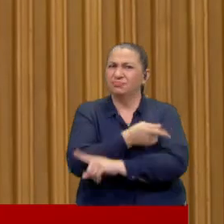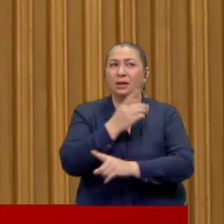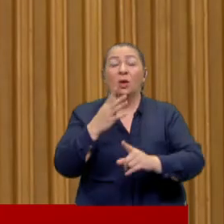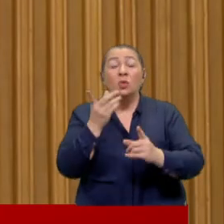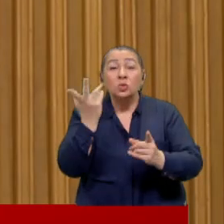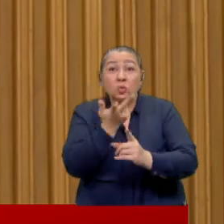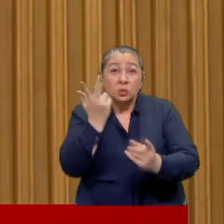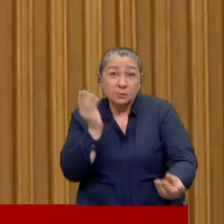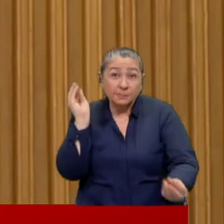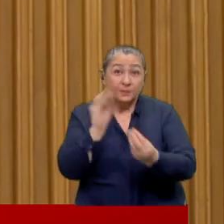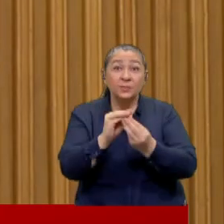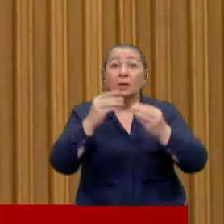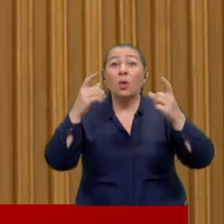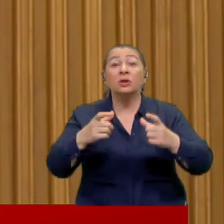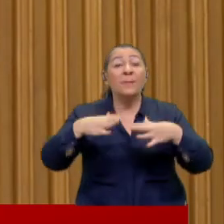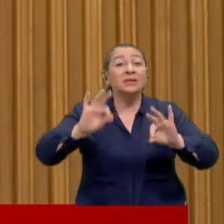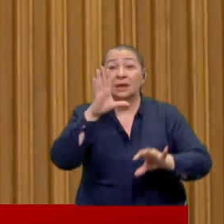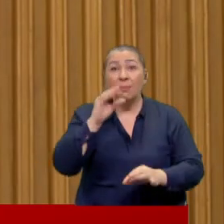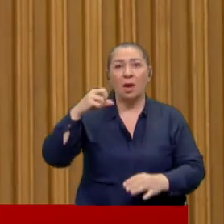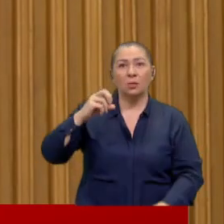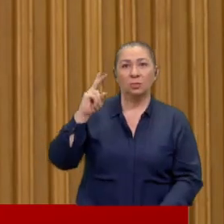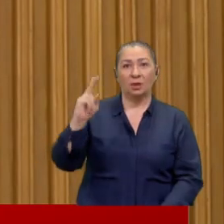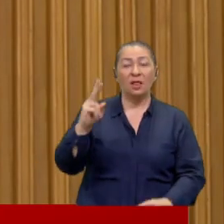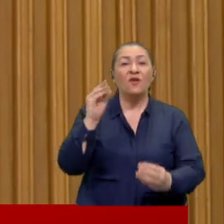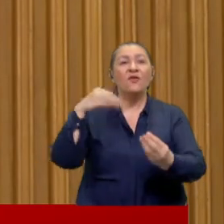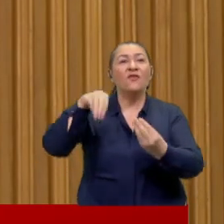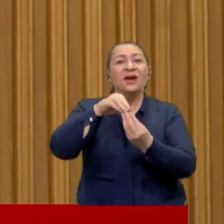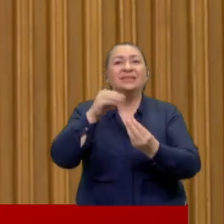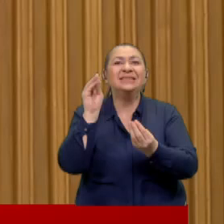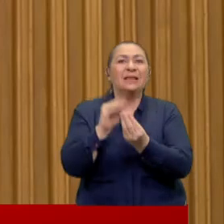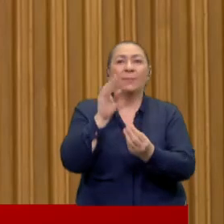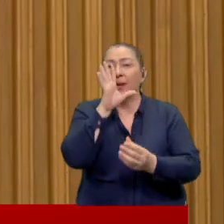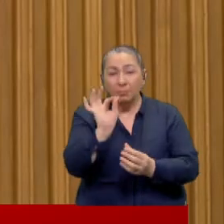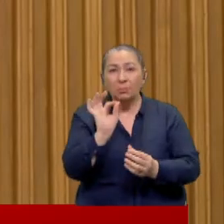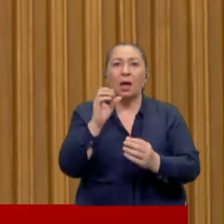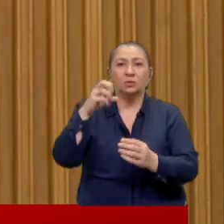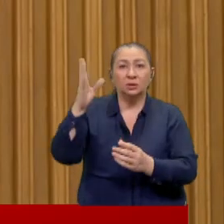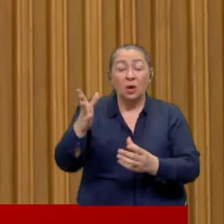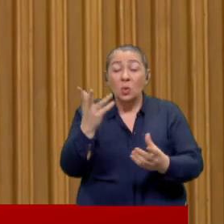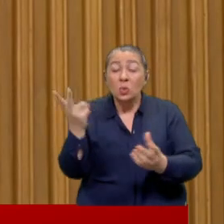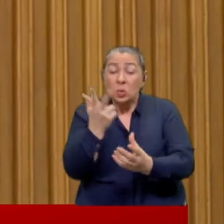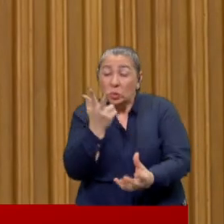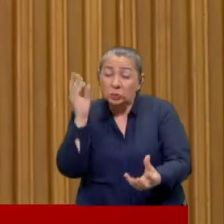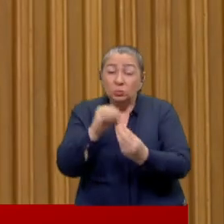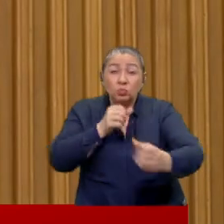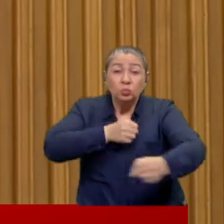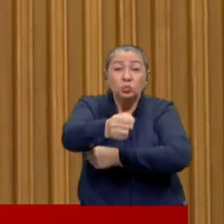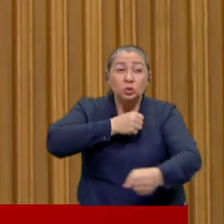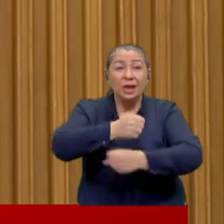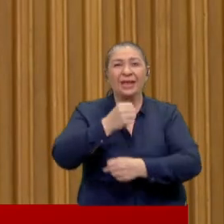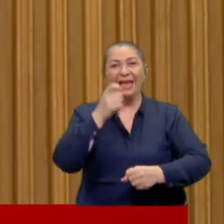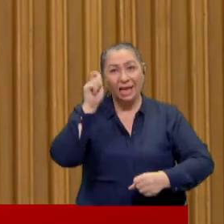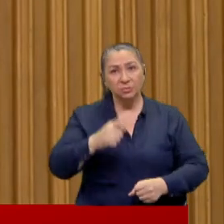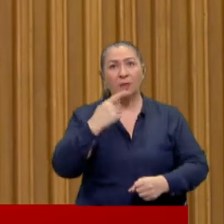faiz fiyata ortam hazırlayan kim Erdoğan faiz zammı yapan kim Erdoğan faiz fiyatlarına mücadele